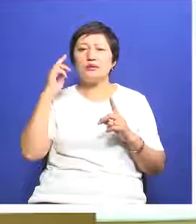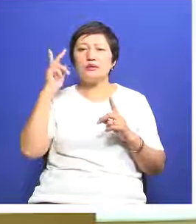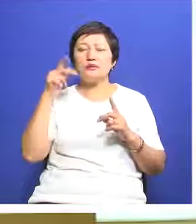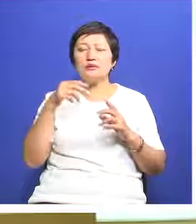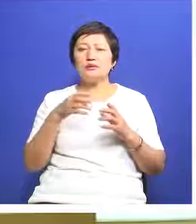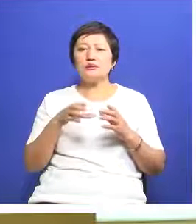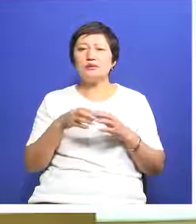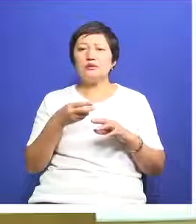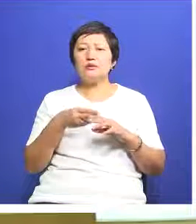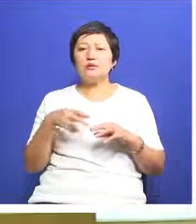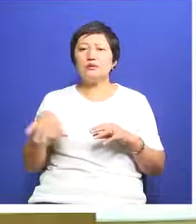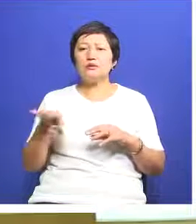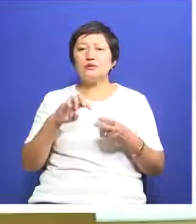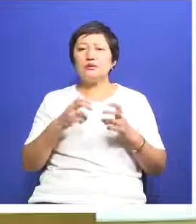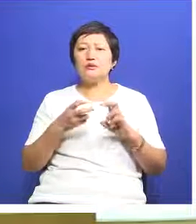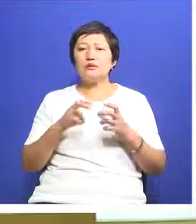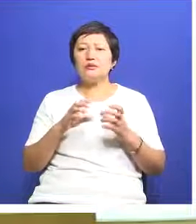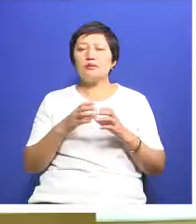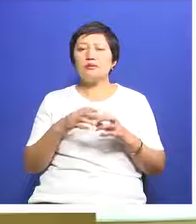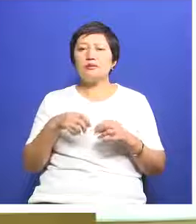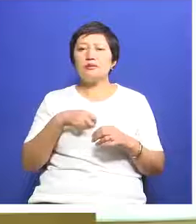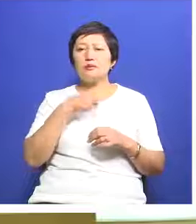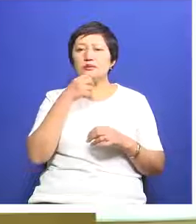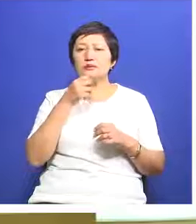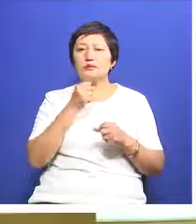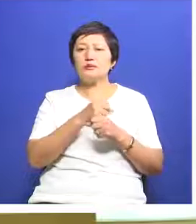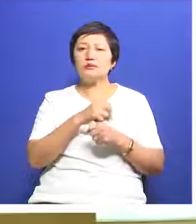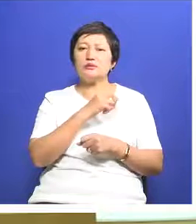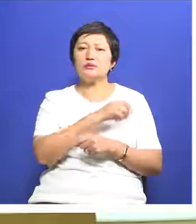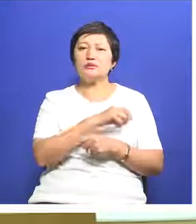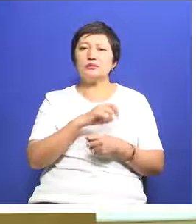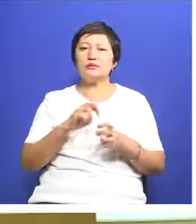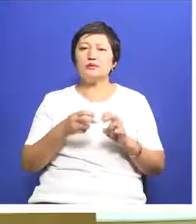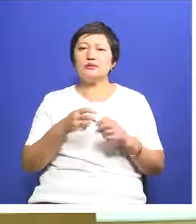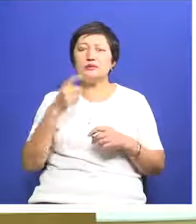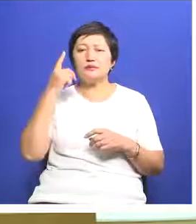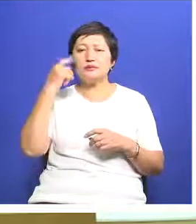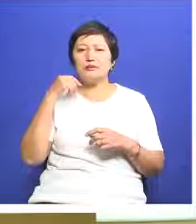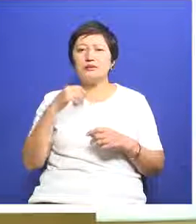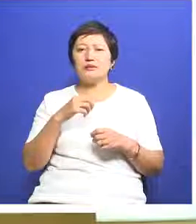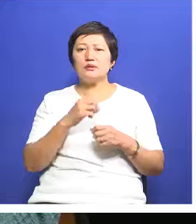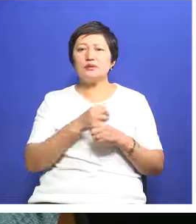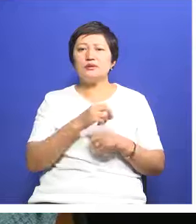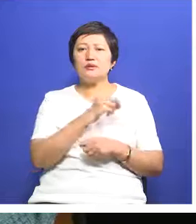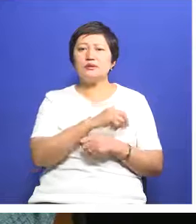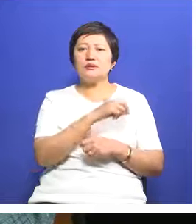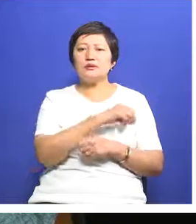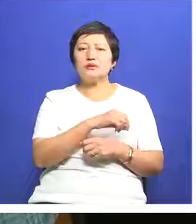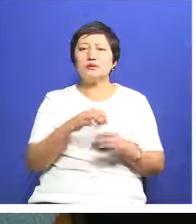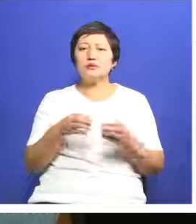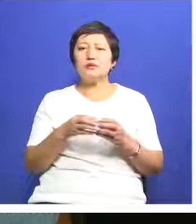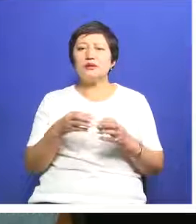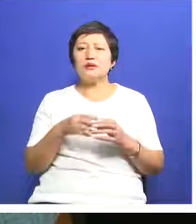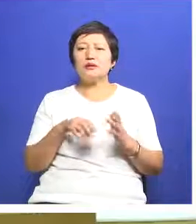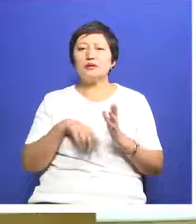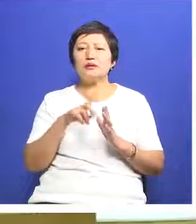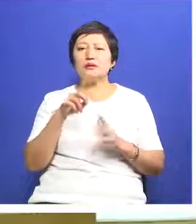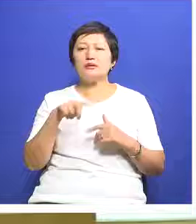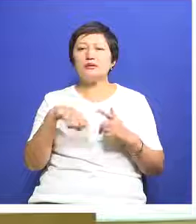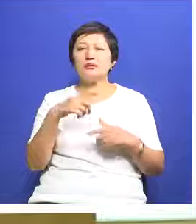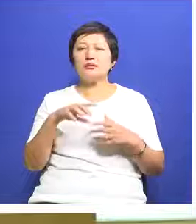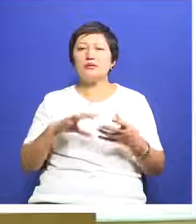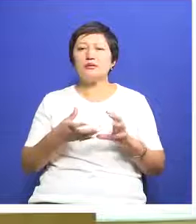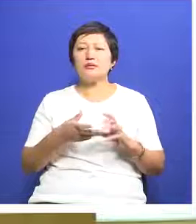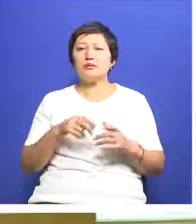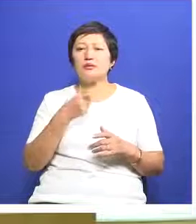Осы нәрсені шешіп берсек, бұның өзі үлкен жұмыс деп есептеймін. Қанша адам жұмыспен қамтылады, қанша адам кәсібі дамиды. Және